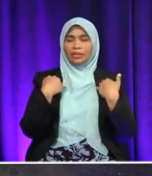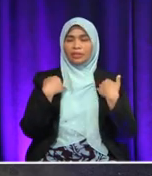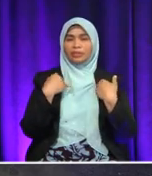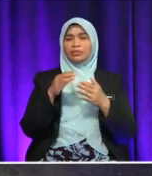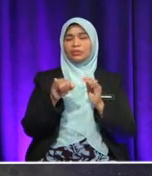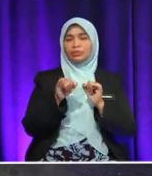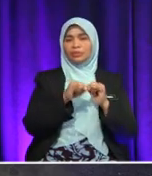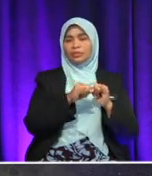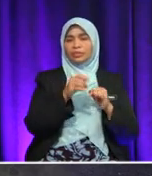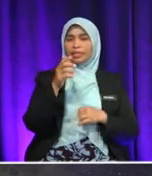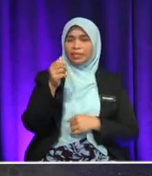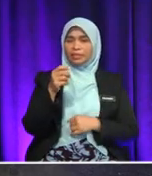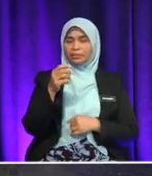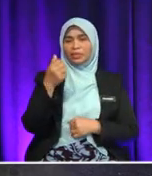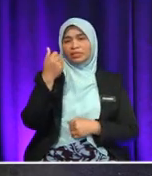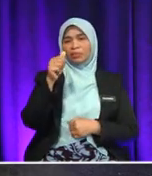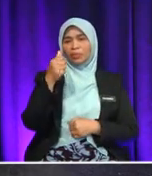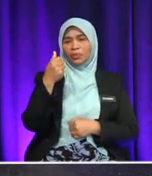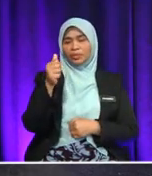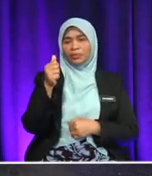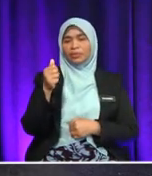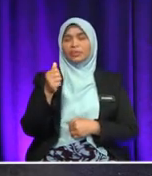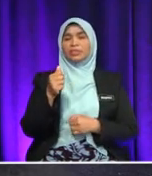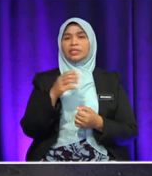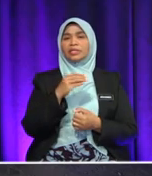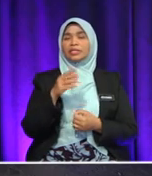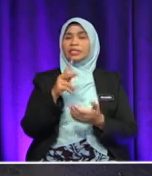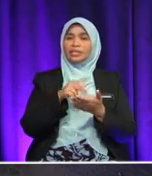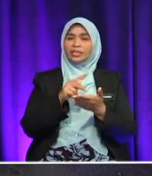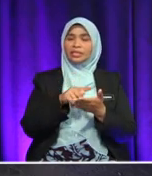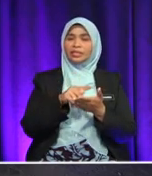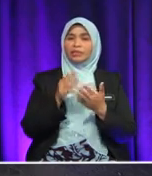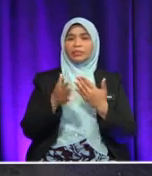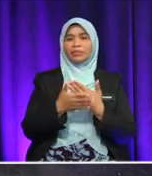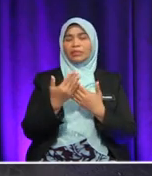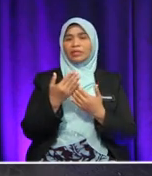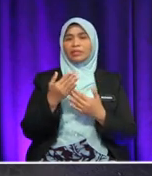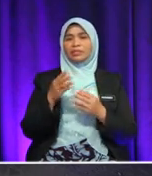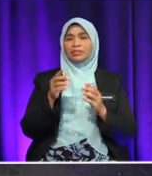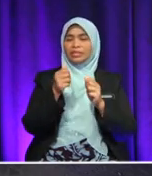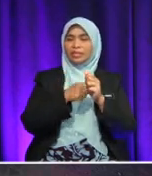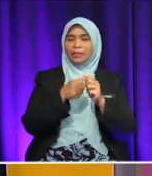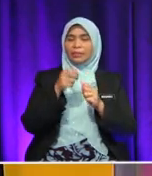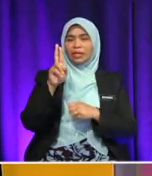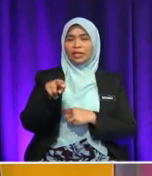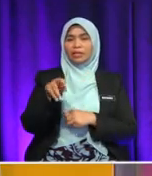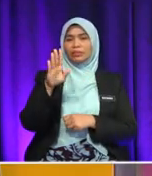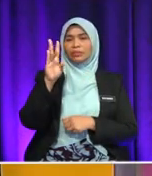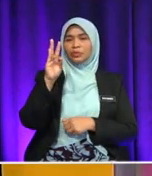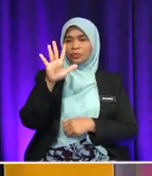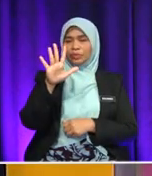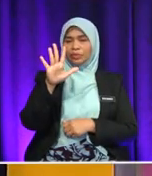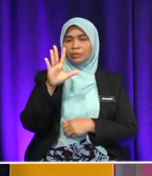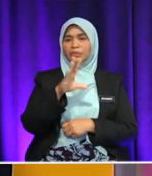10 jadi pengirian muda dia rekan pertama 75 mereka yang kedua 75 Kakak ketiga